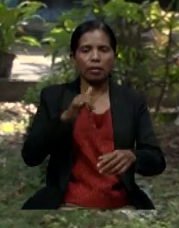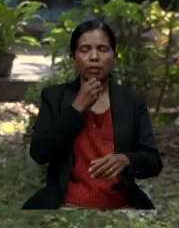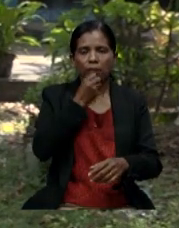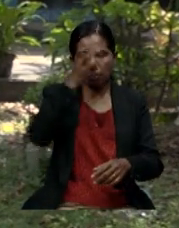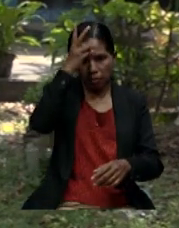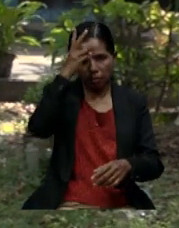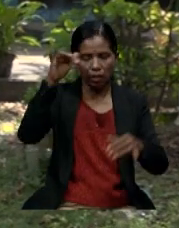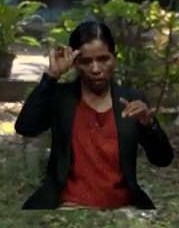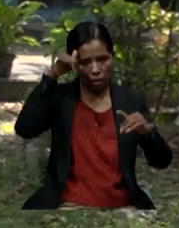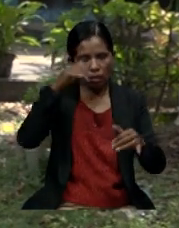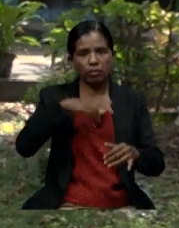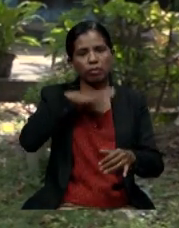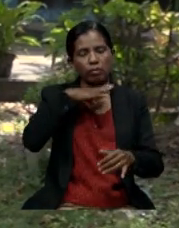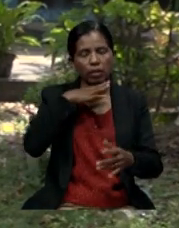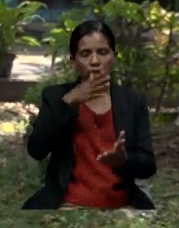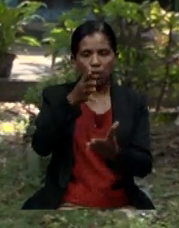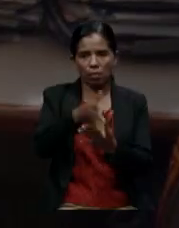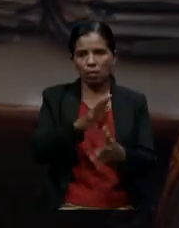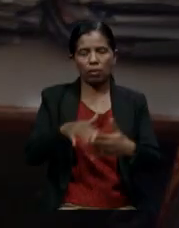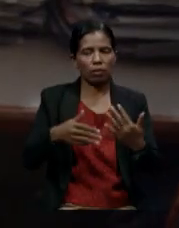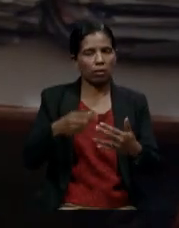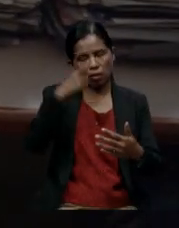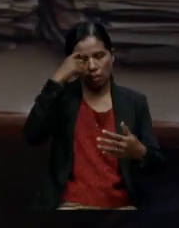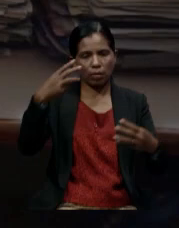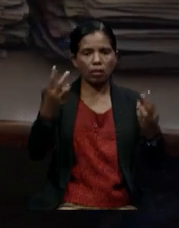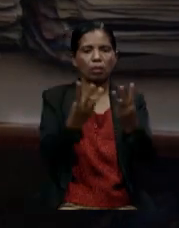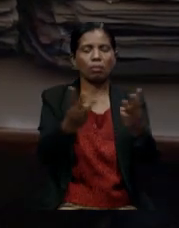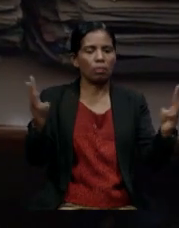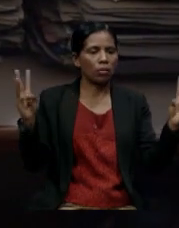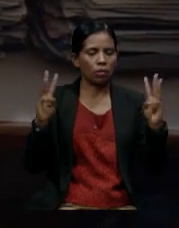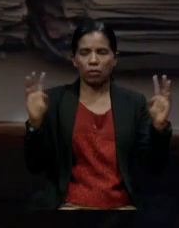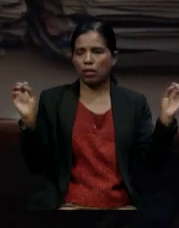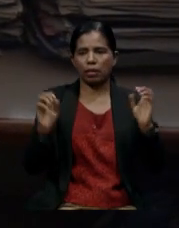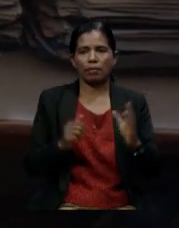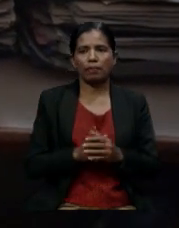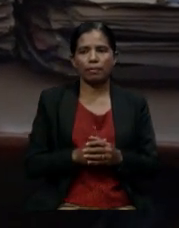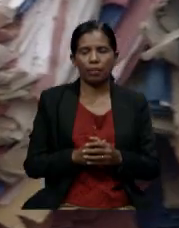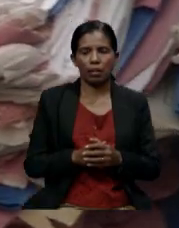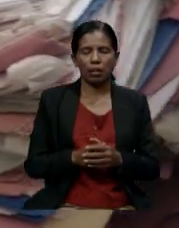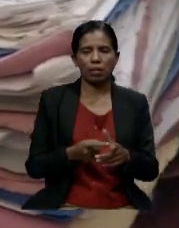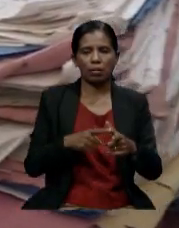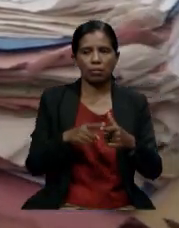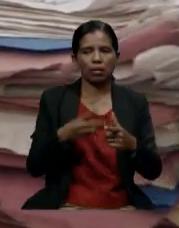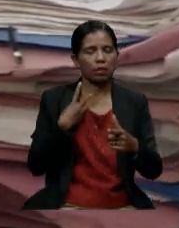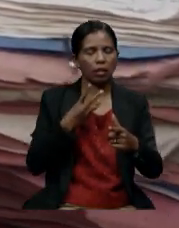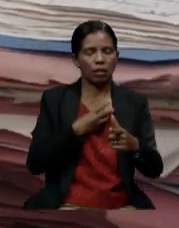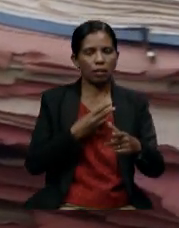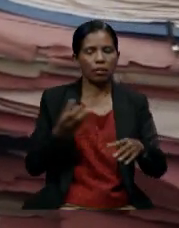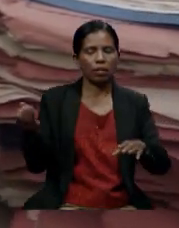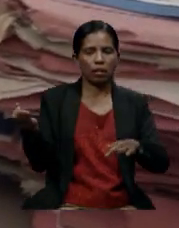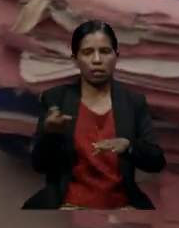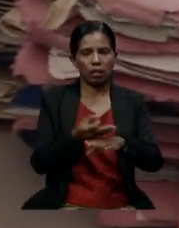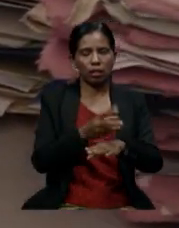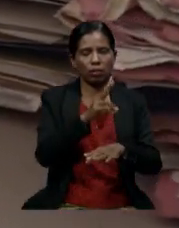cirahare itahare hotu idane bane moru laia. Tur fali mai mak ida be folder pasien ne. Agora ne ia 2004